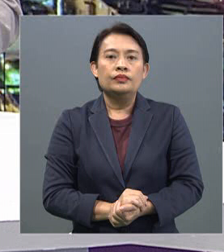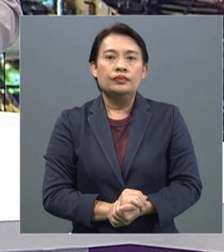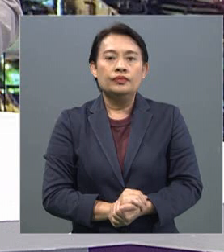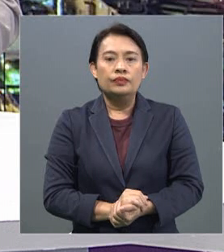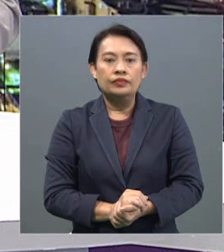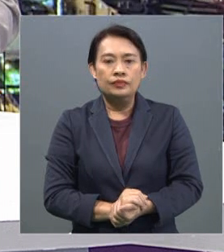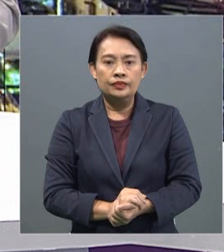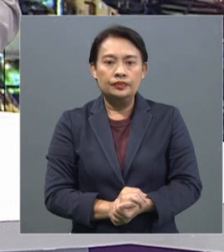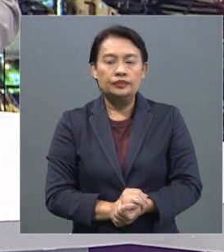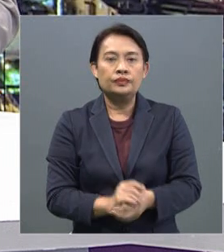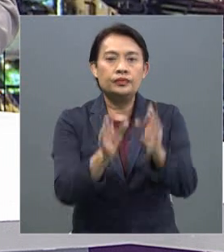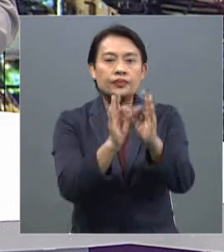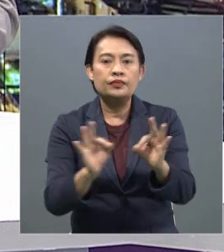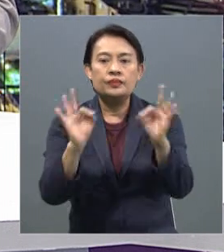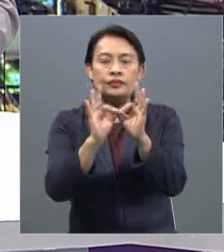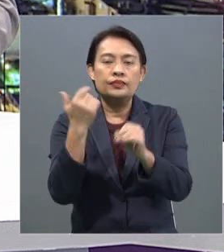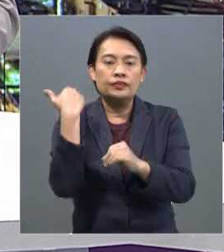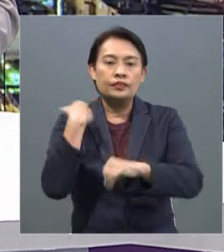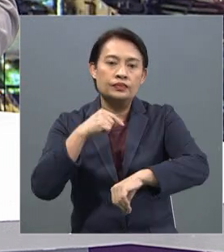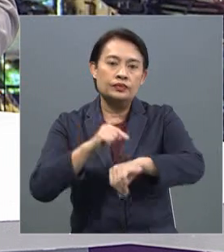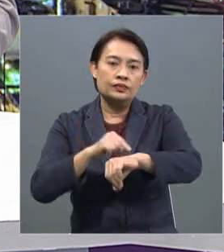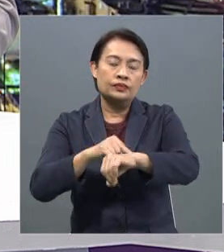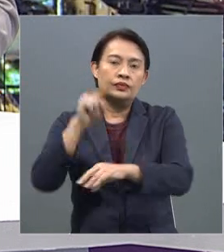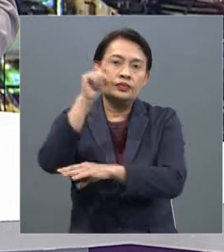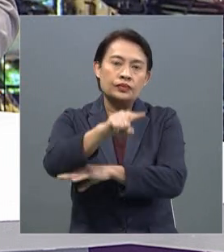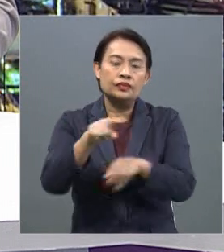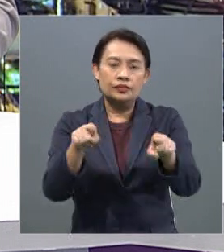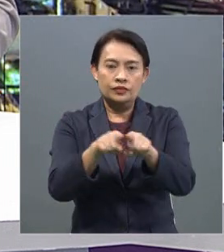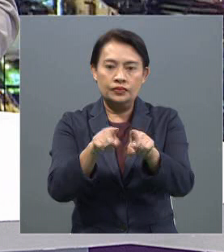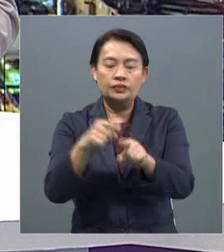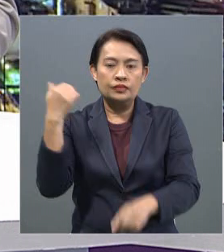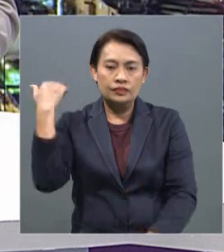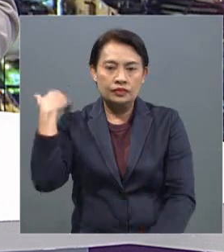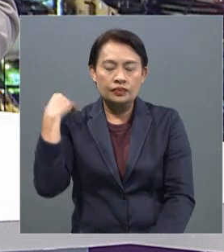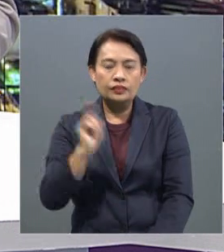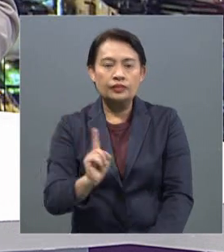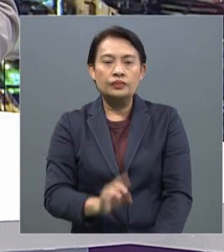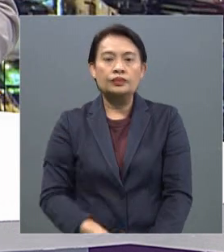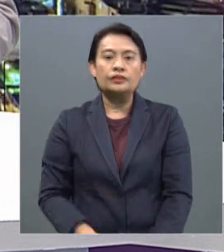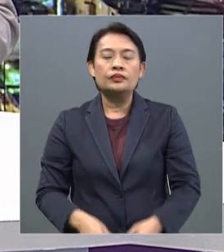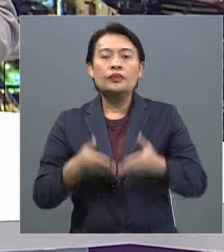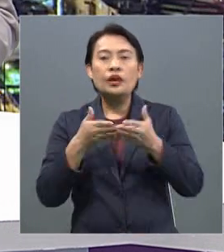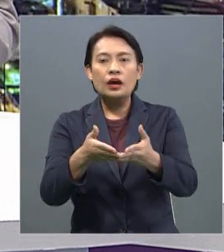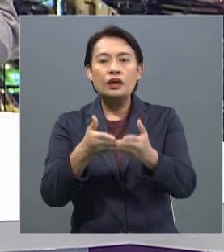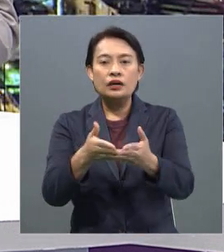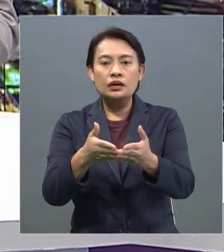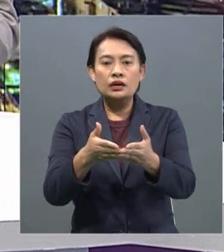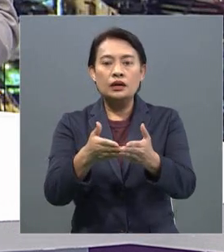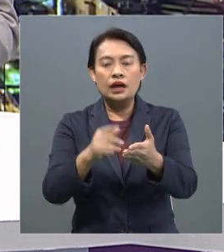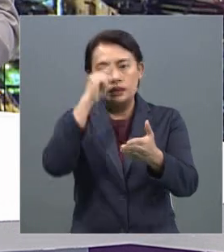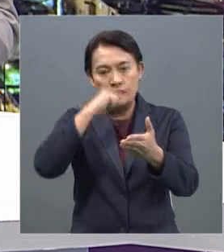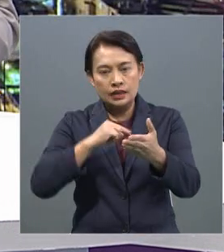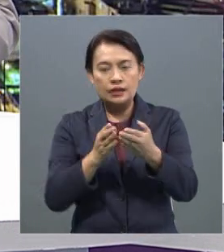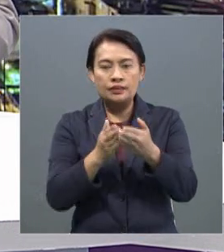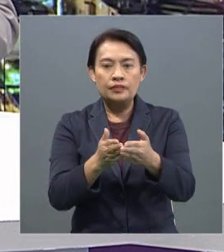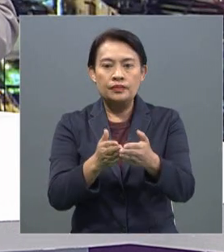แต่ว่าเรื่องที่เป็นข่าวเป็นคราวมาเมื่อช่วงบ่ายที่ผ่านมานี้เองพี่วีรศักดิ์ครับเรือหุเรือหลวงไทยใช่อืก็